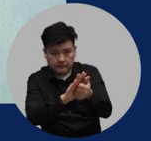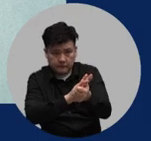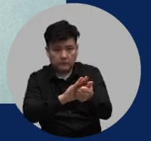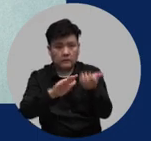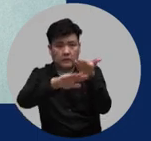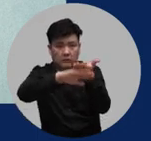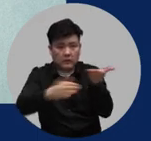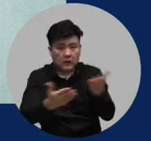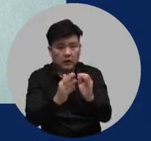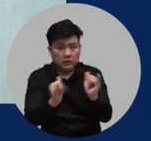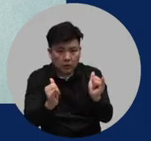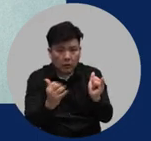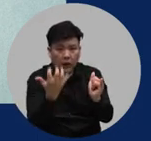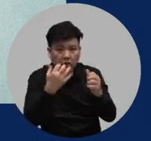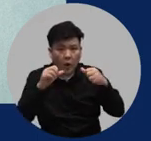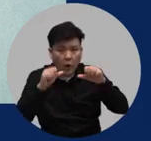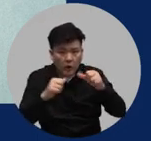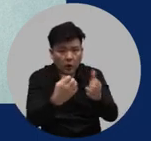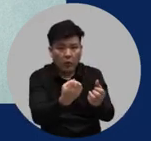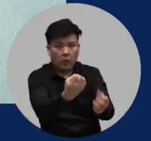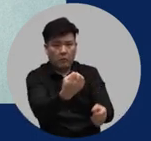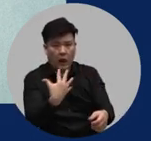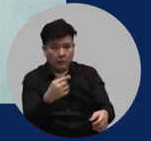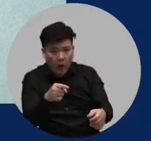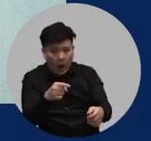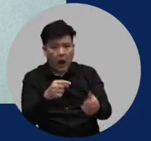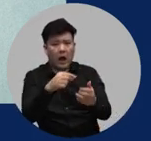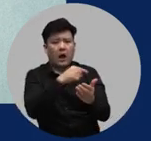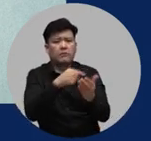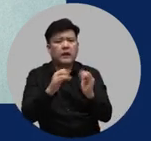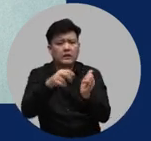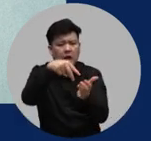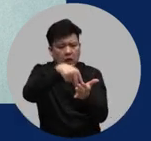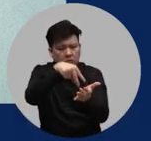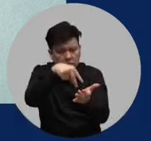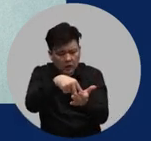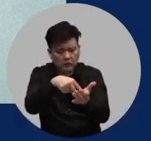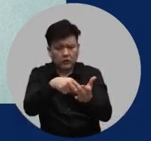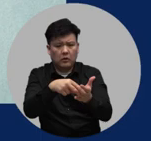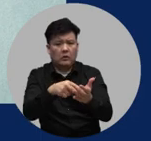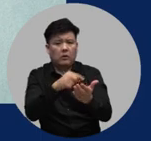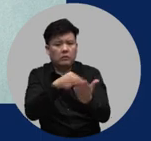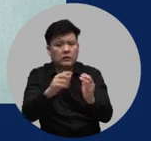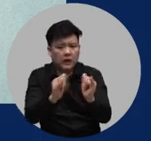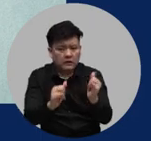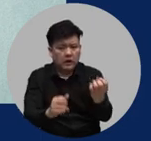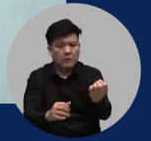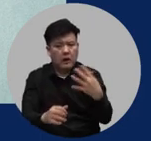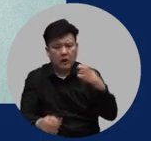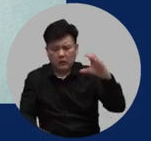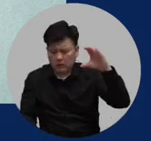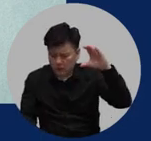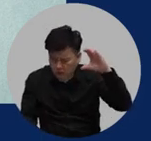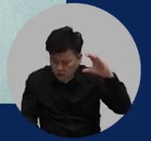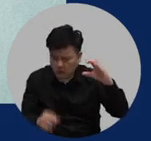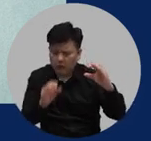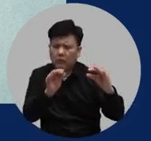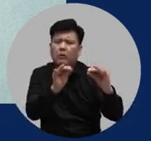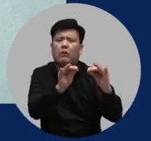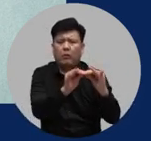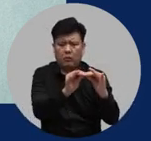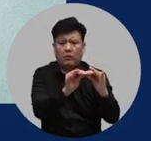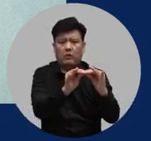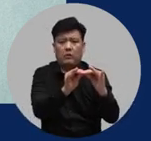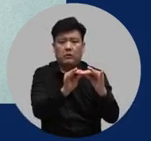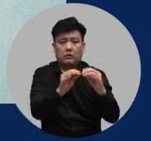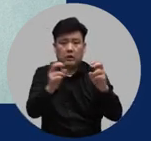부하 직원이 성희롱 피해를 호소하는 경우 최대한 피해자 입장에서 피해자의 말을 경청하고 공감해 줍니다.